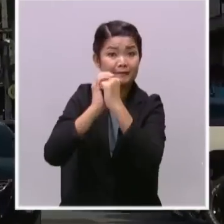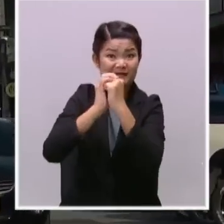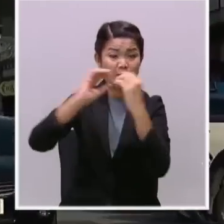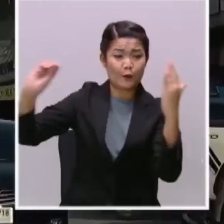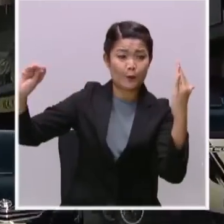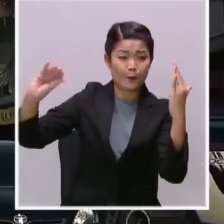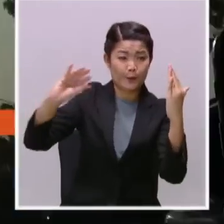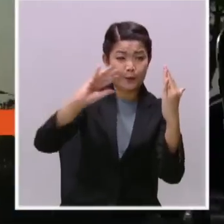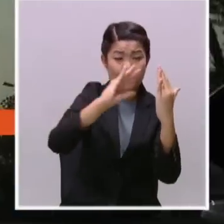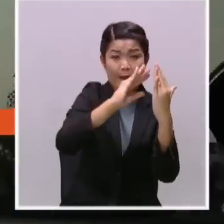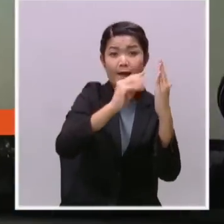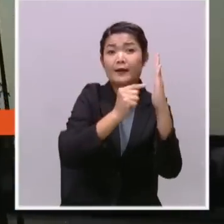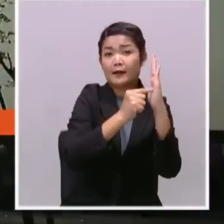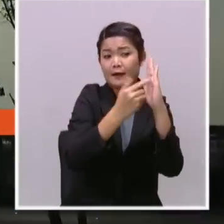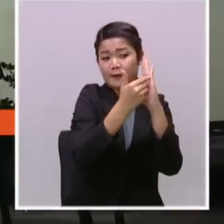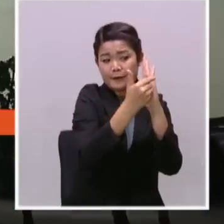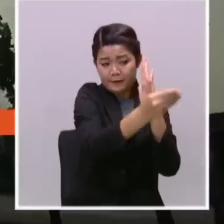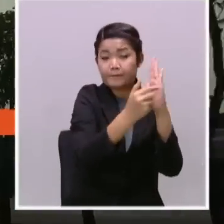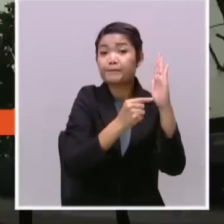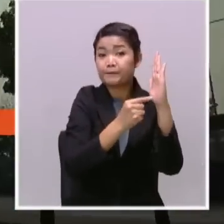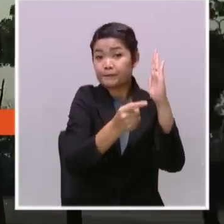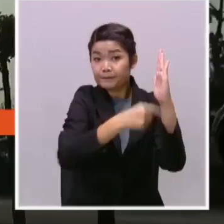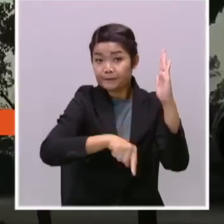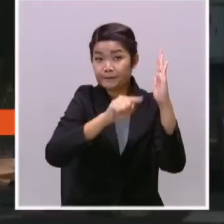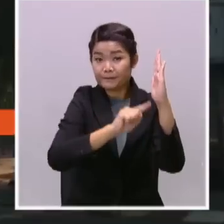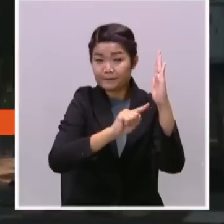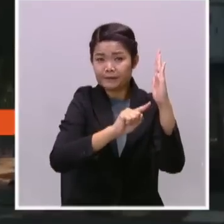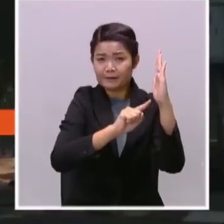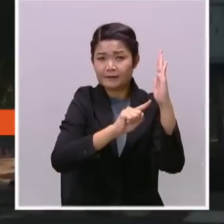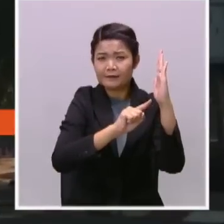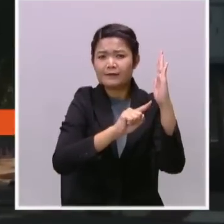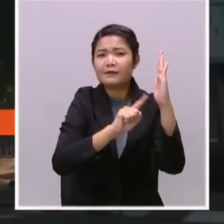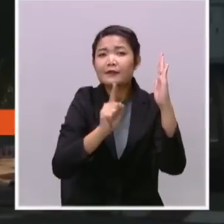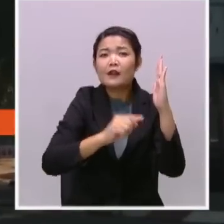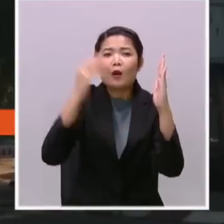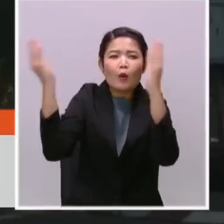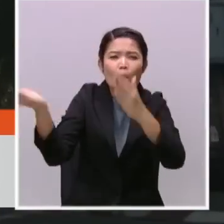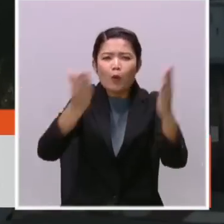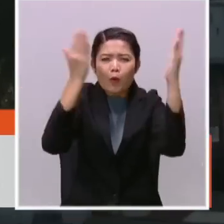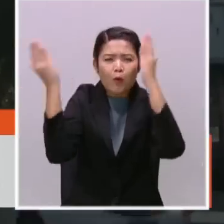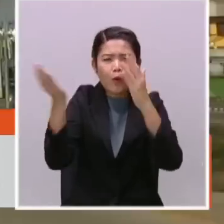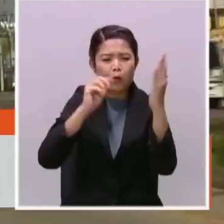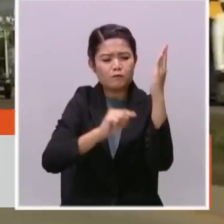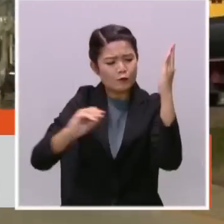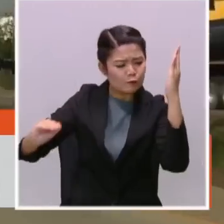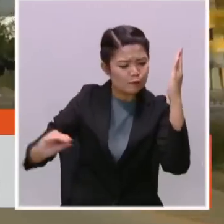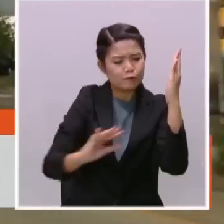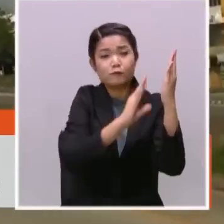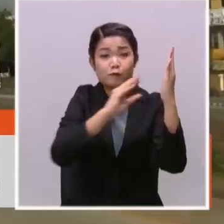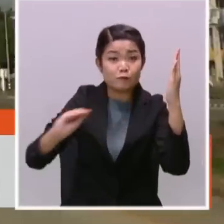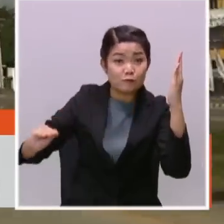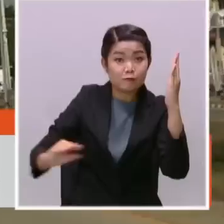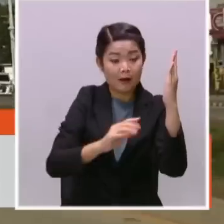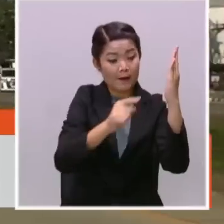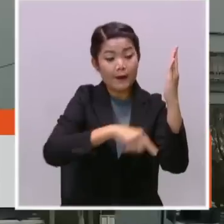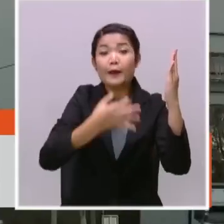azจะแ่ลงมาปกคลุมภากตะวนออกเฉีงเหือและทะเลจยใต้ซึจะส่งผลทำให้มีลมใต้ลมตะวนออกเฉียงใต้พันำความชื้